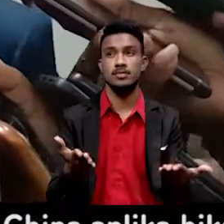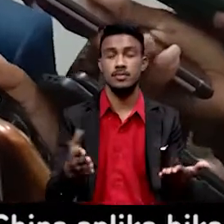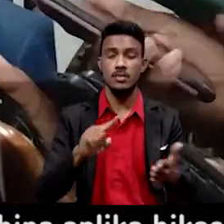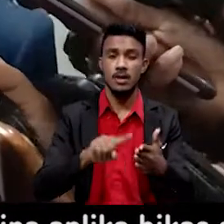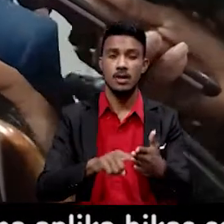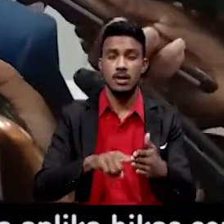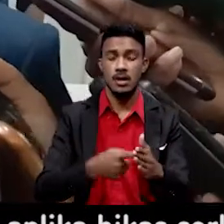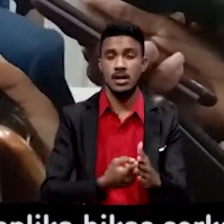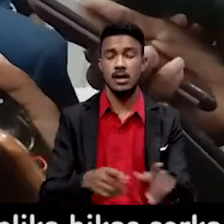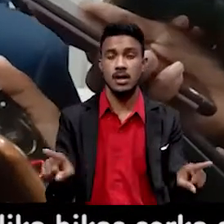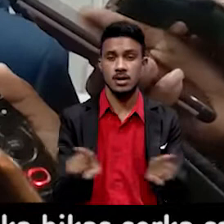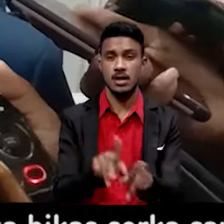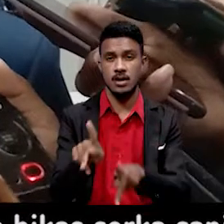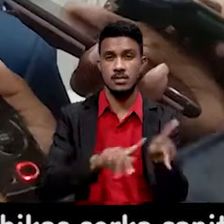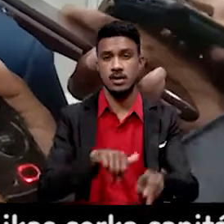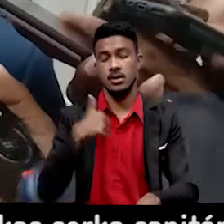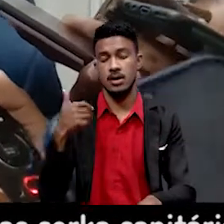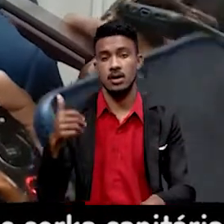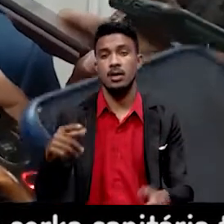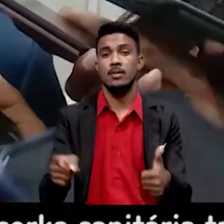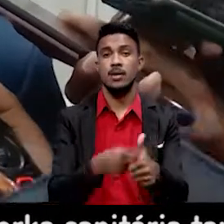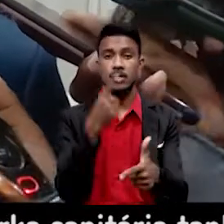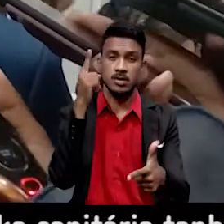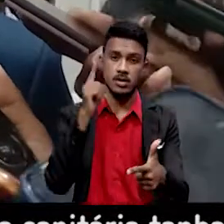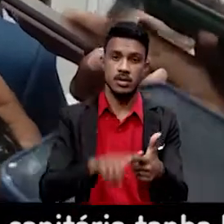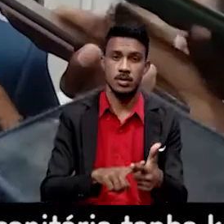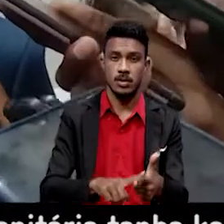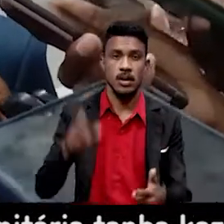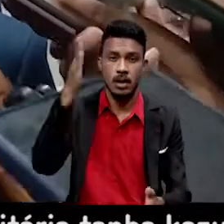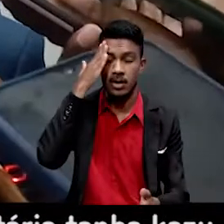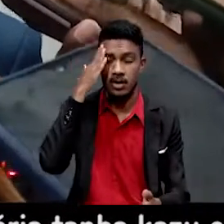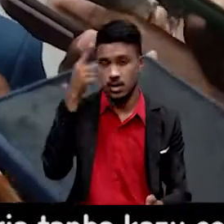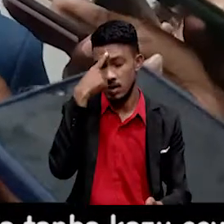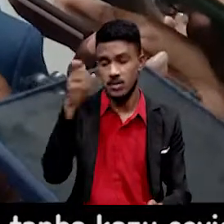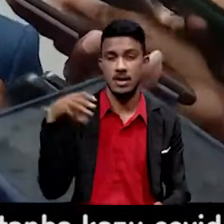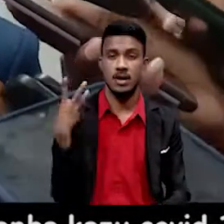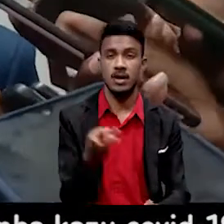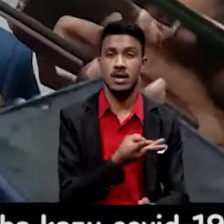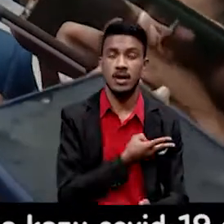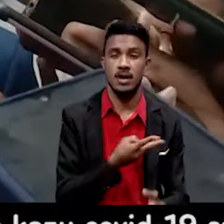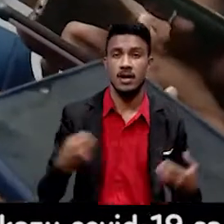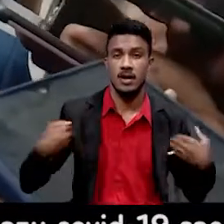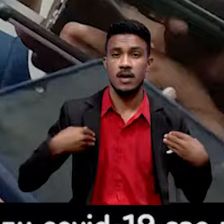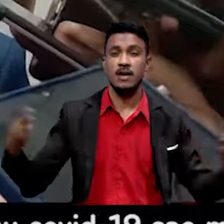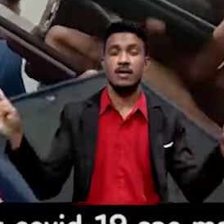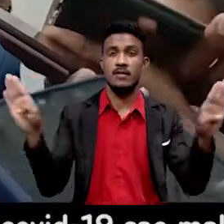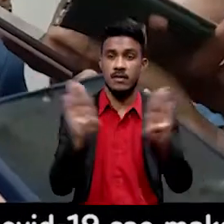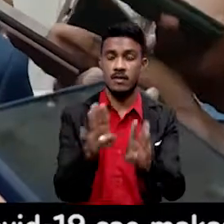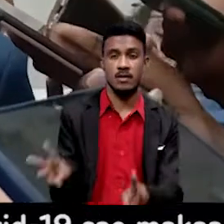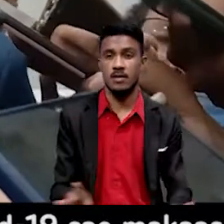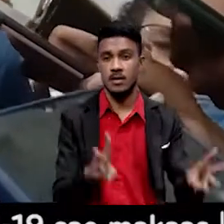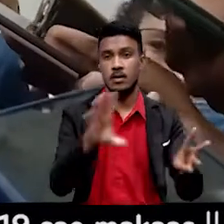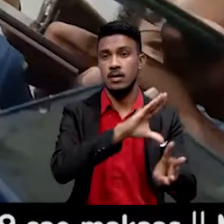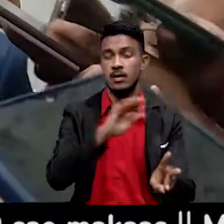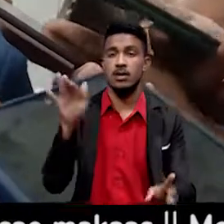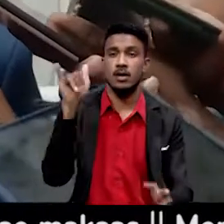bisa ini primer segundo intensau makanya tambah kita kan dia konfinamen itu berita tuh kita kan dasar kesanitari ya konten buat